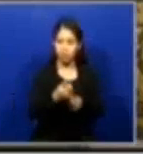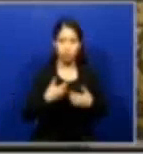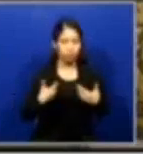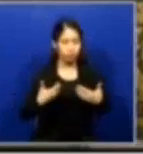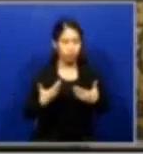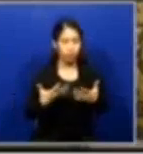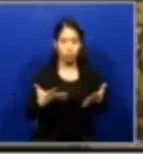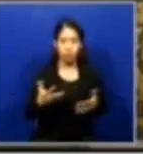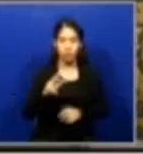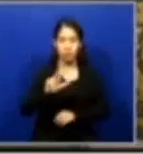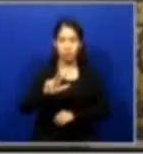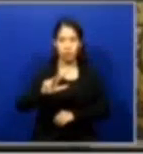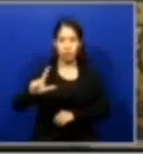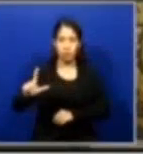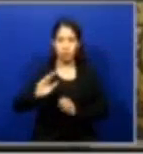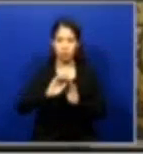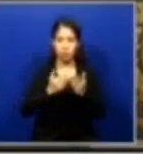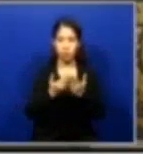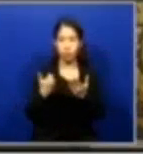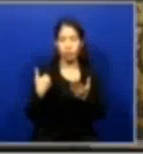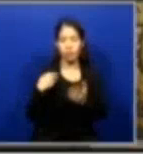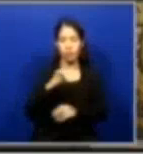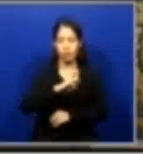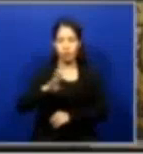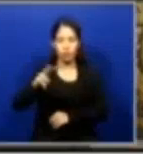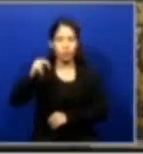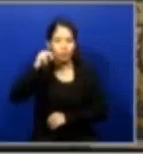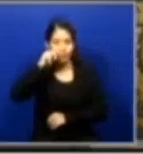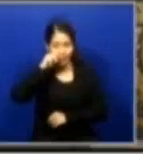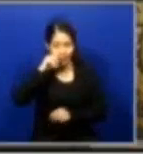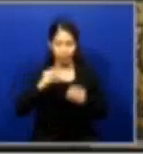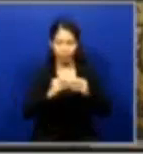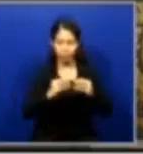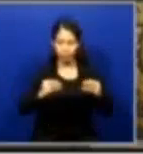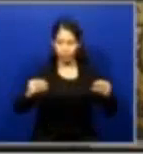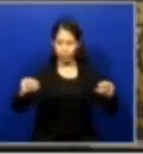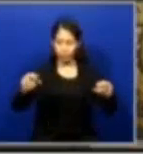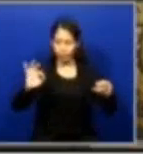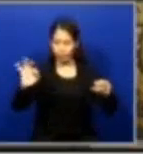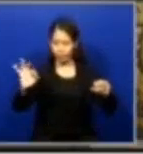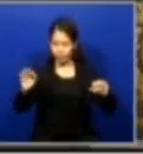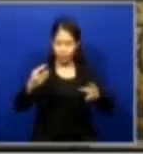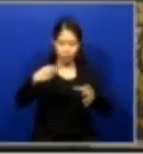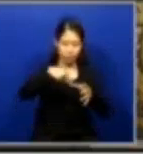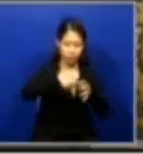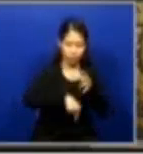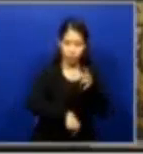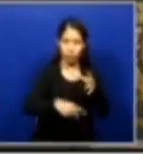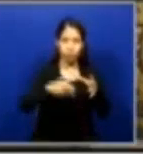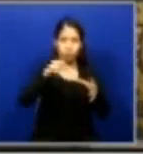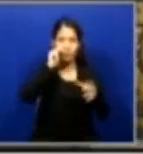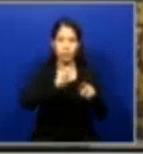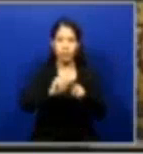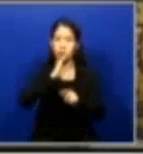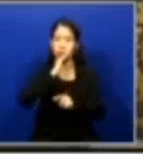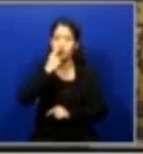ก3ล้านครอบครัวมีระบบน้ำทั้งหมดเจาะบาดาลใช้ระบบน้ำยิ่งใช้พลังงานแสงอาทิตย์พอแดดออก